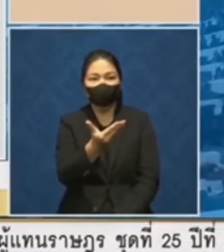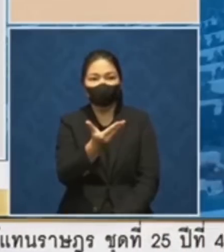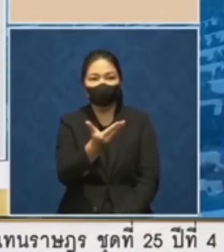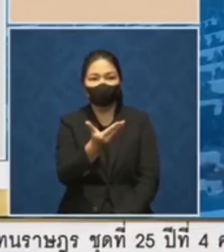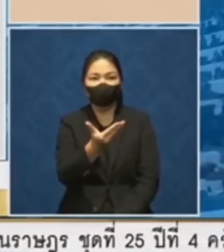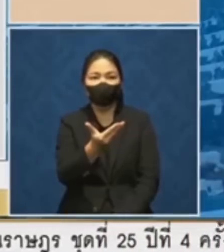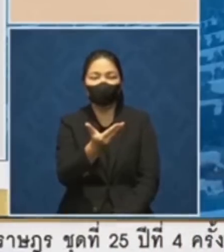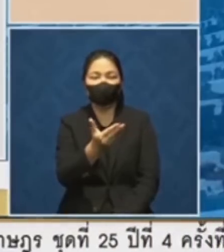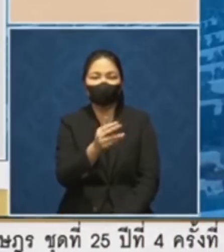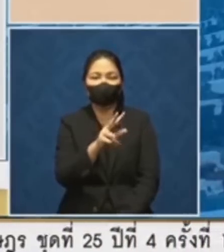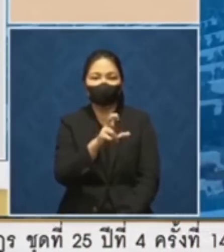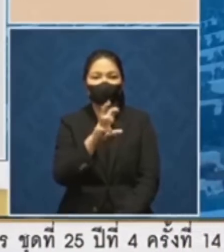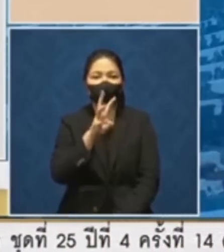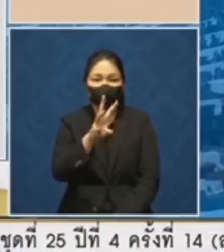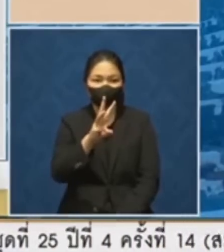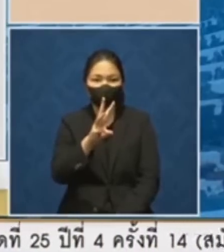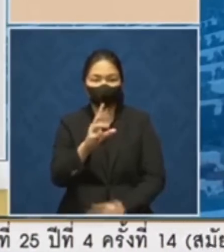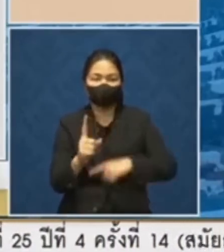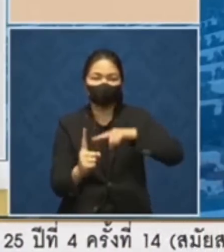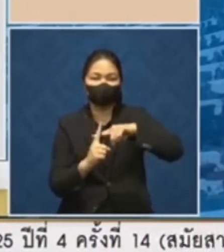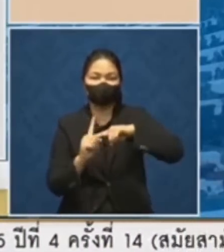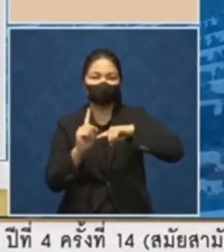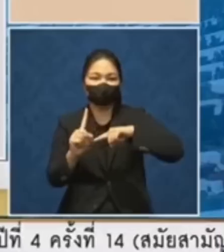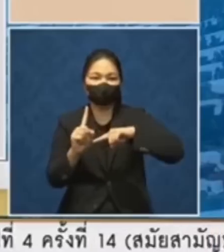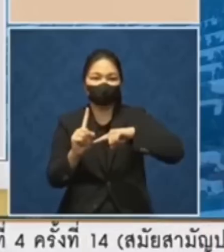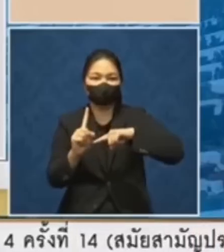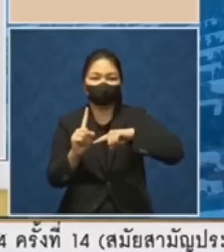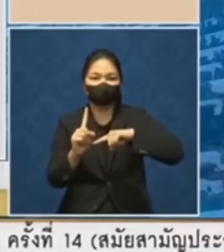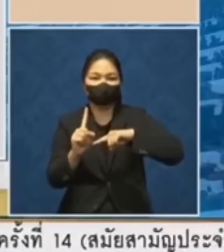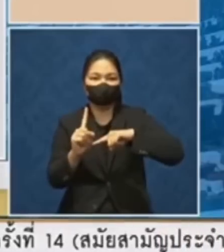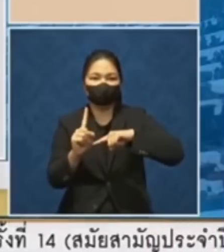206บวก1